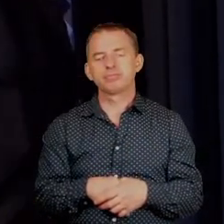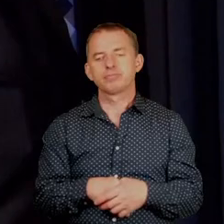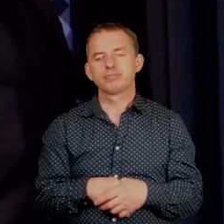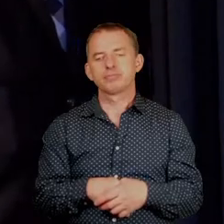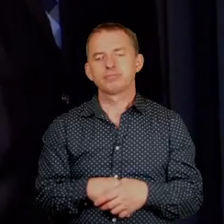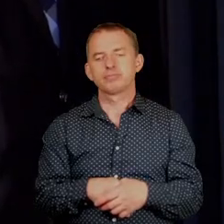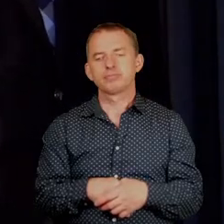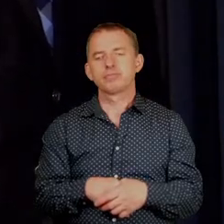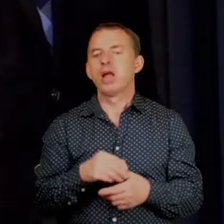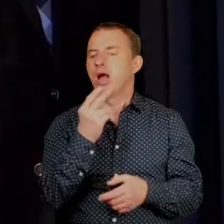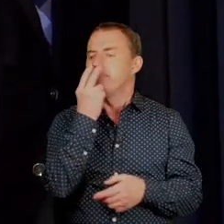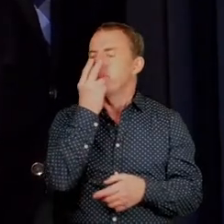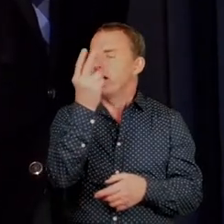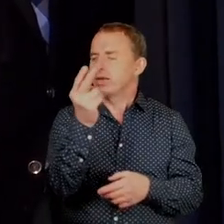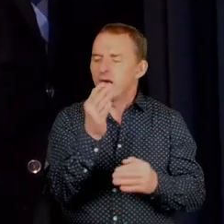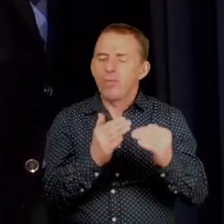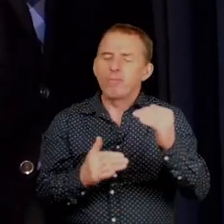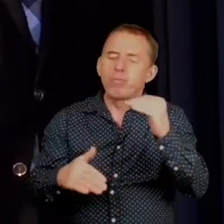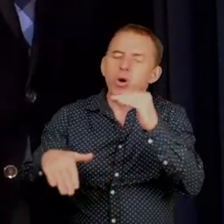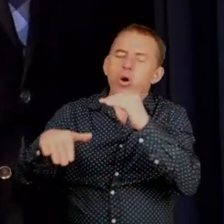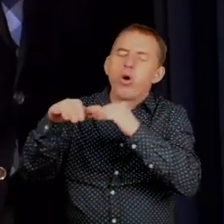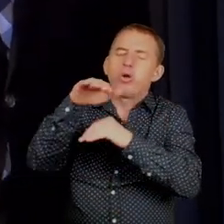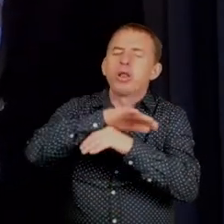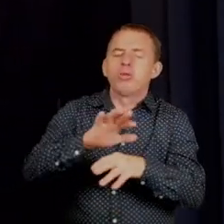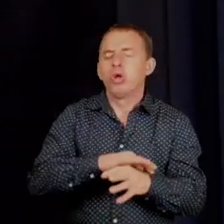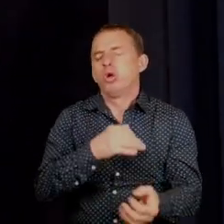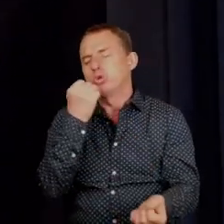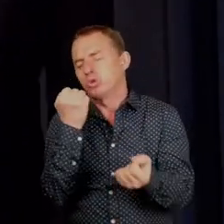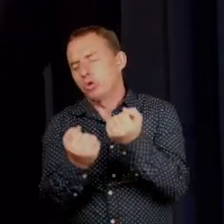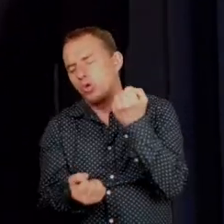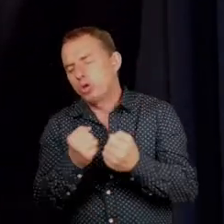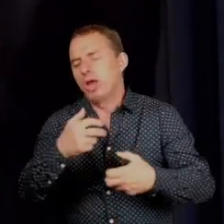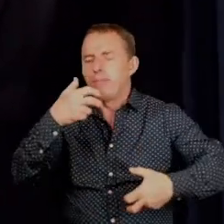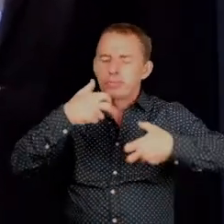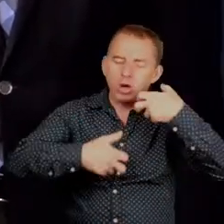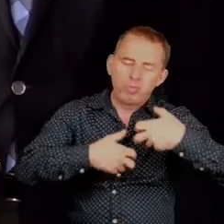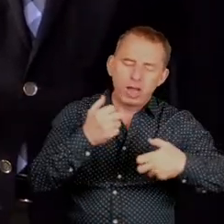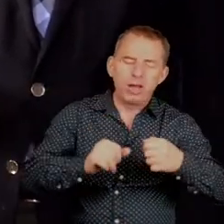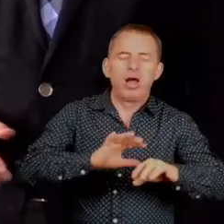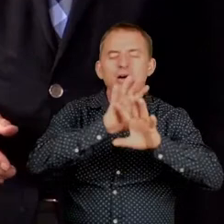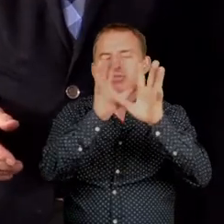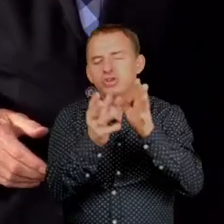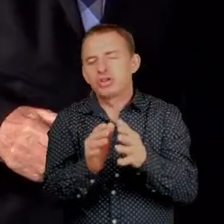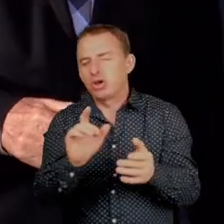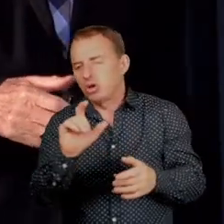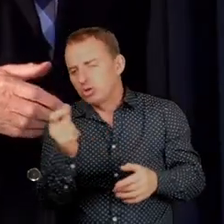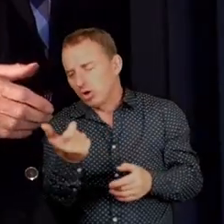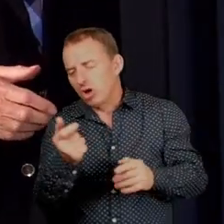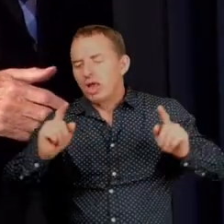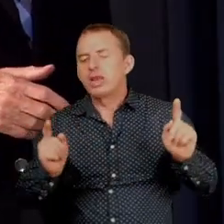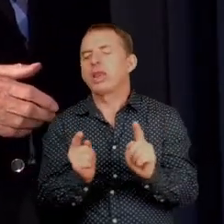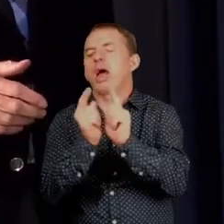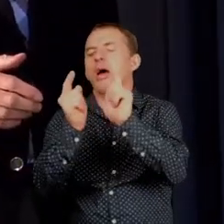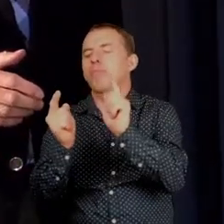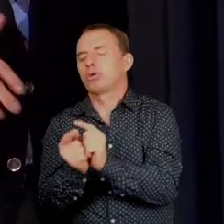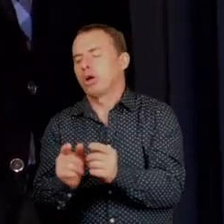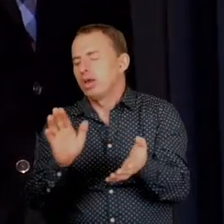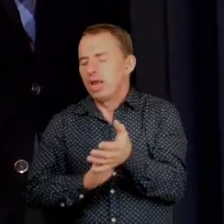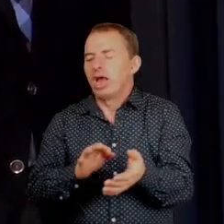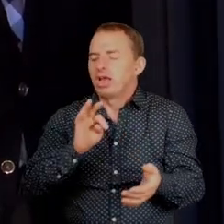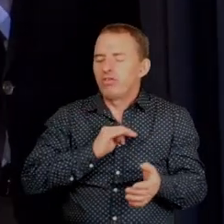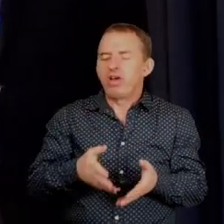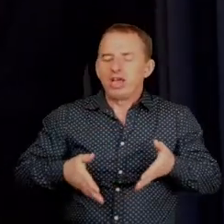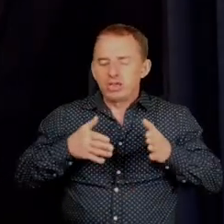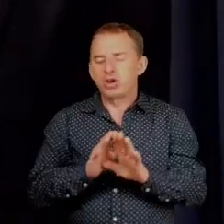they face. Patrzyli ponad to, co było trudne, ponad problemy, ponad wszystko, co napotykali na swojej drodze w życiu. They look for